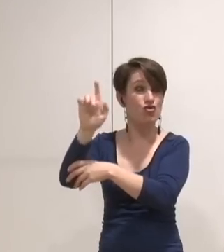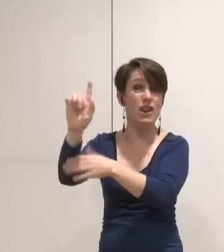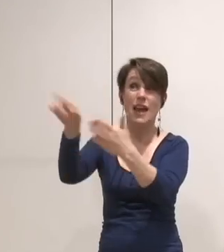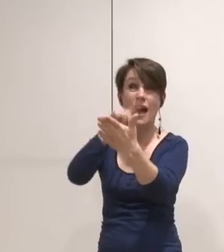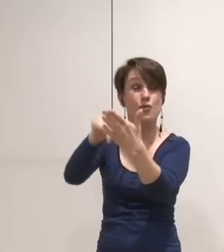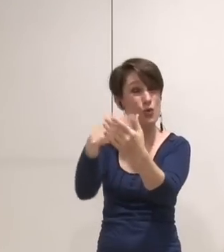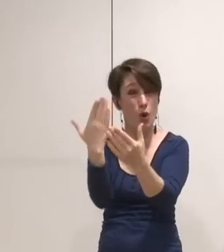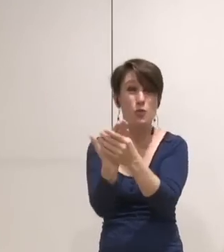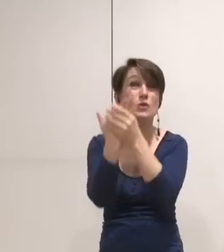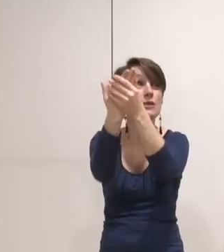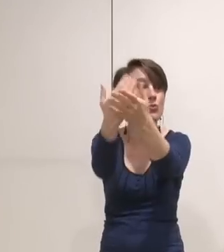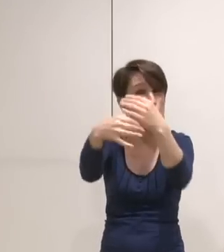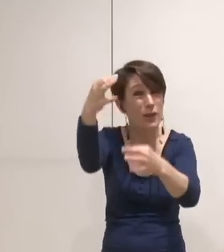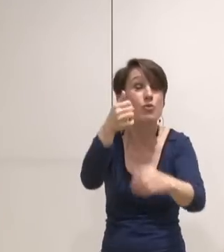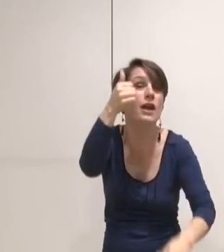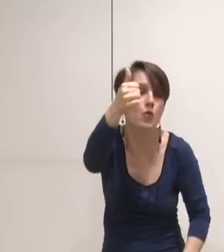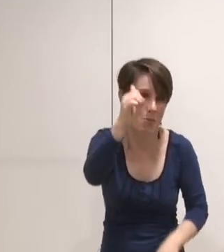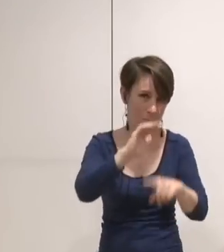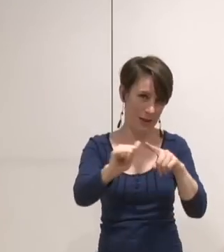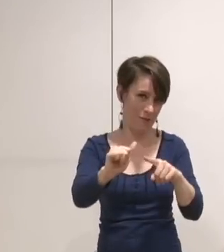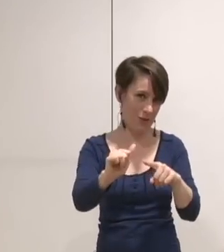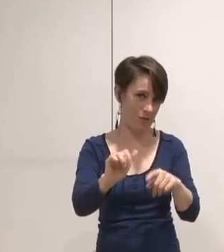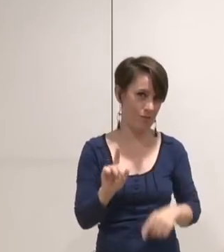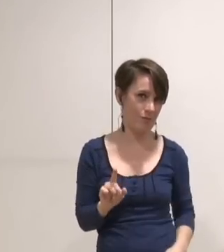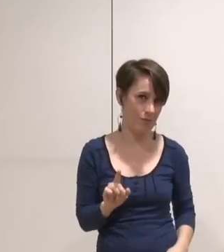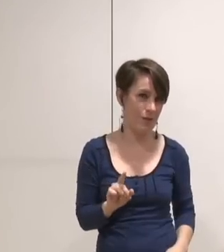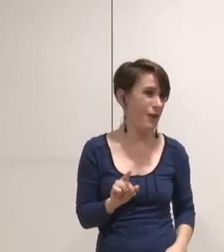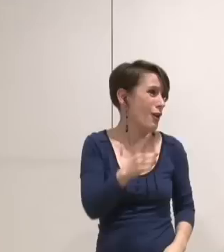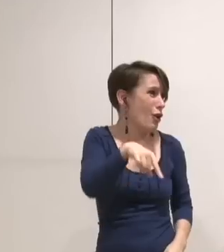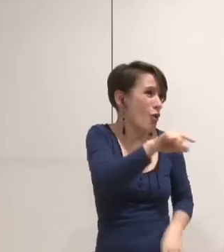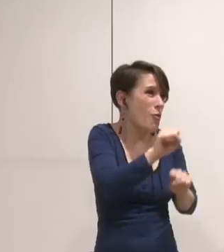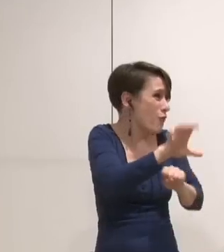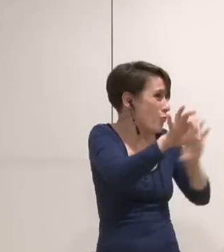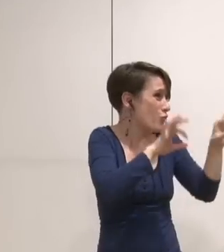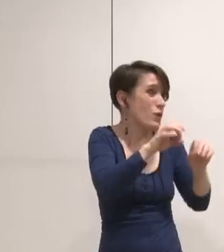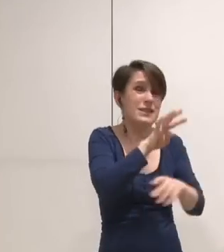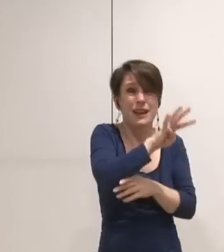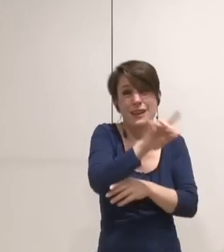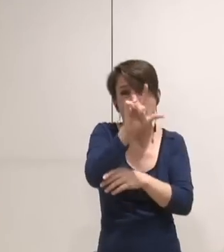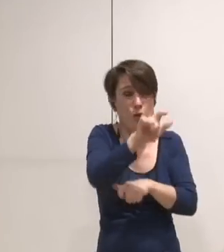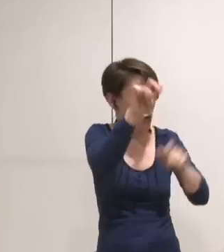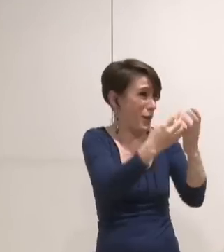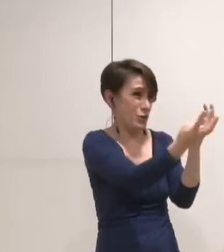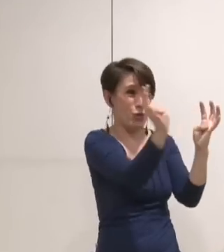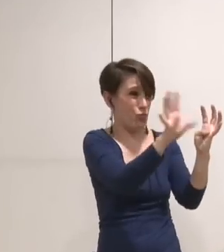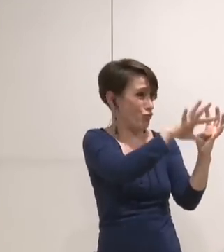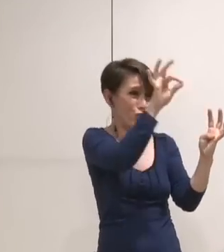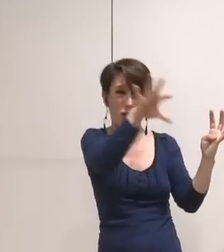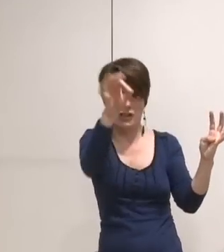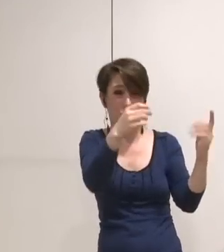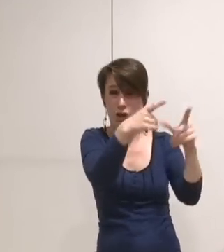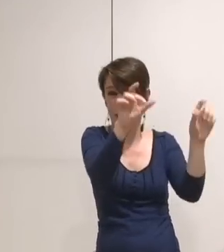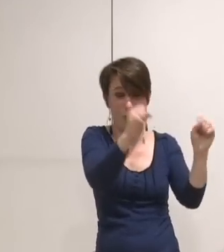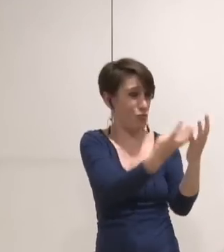42 élus pour désigner celui qui allait présider le conseil d'administration et parmi